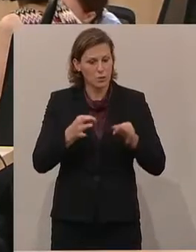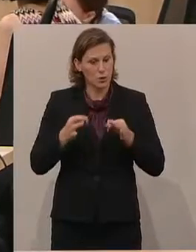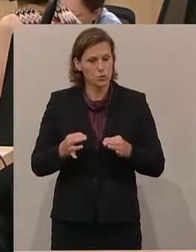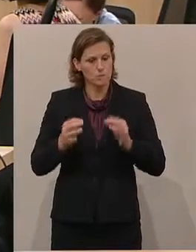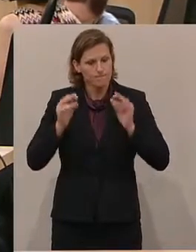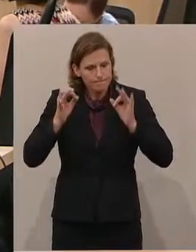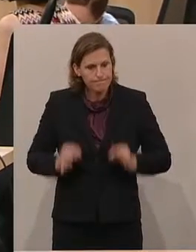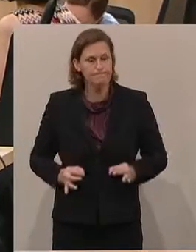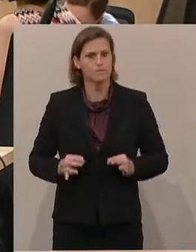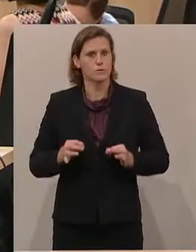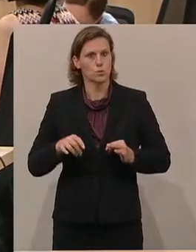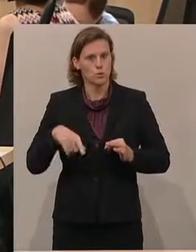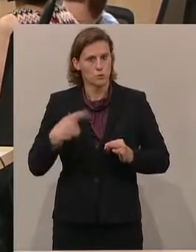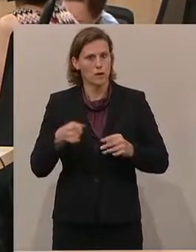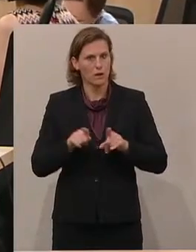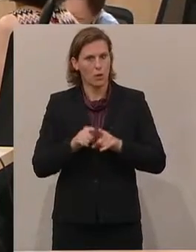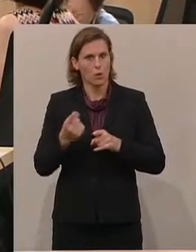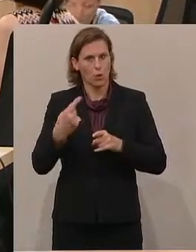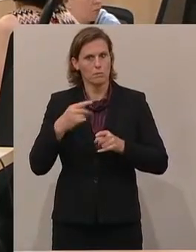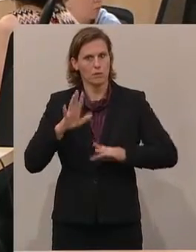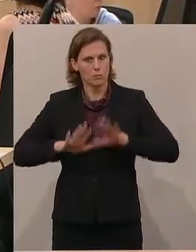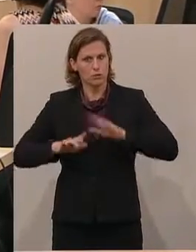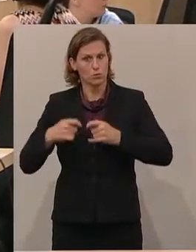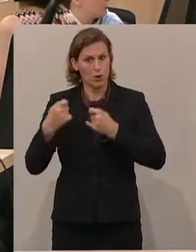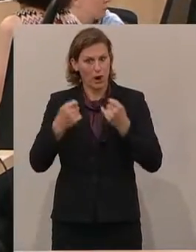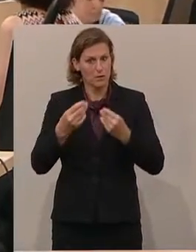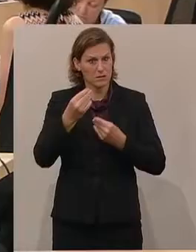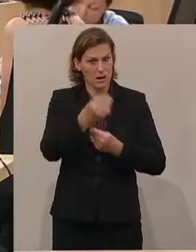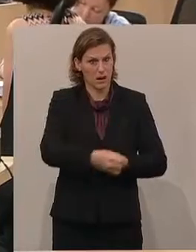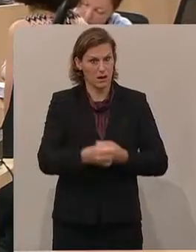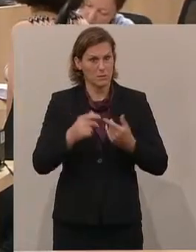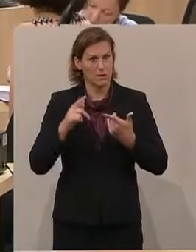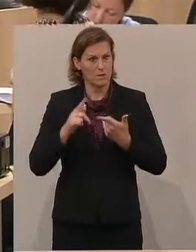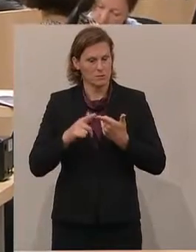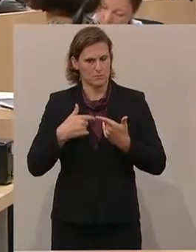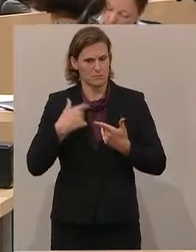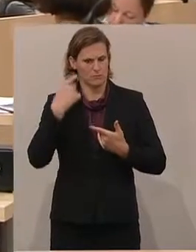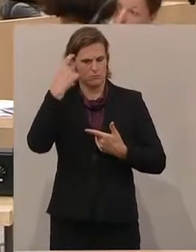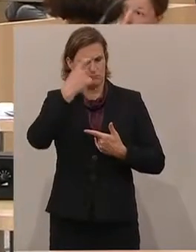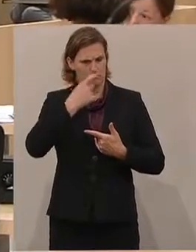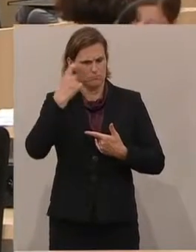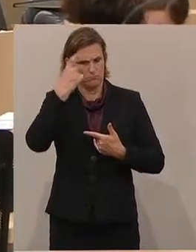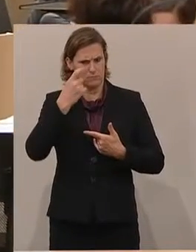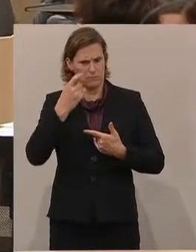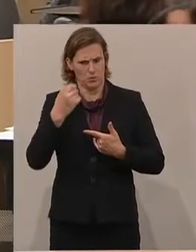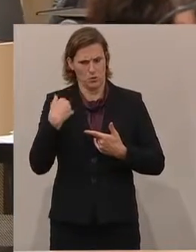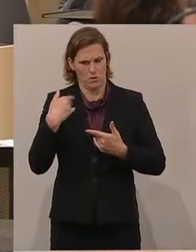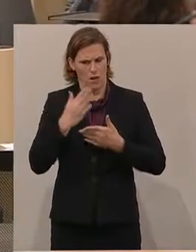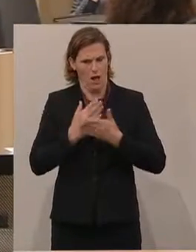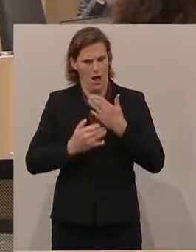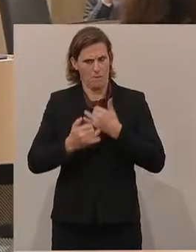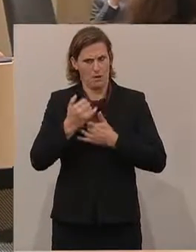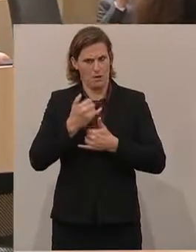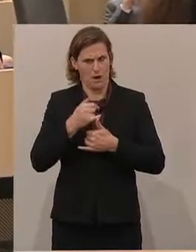und auch dann zur Abstimmung kommenden Antrag bekommen wird. Aber zum Zweiten, mich wundert es so, gerade noch vor einem halben Jahr, als